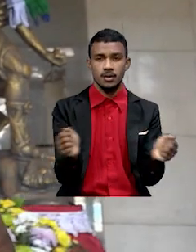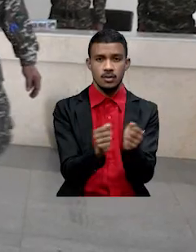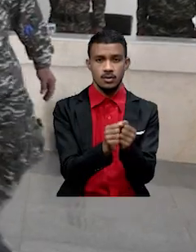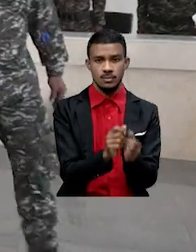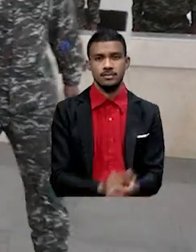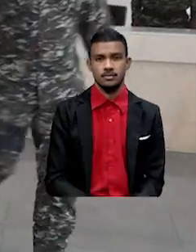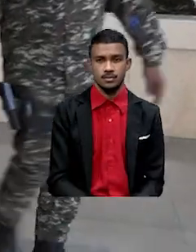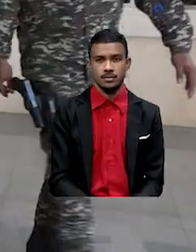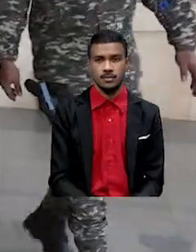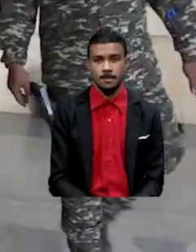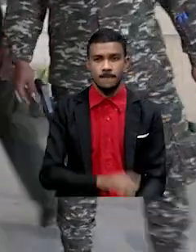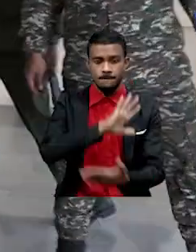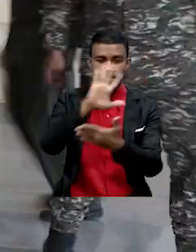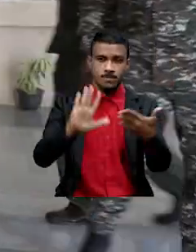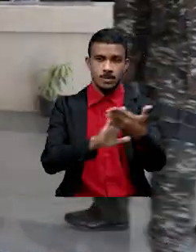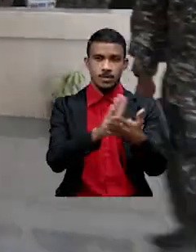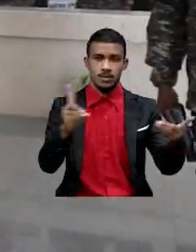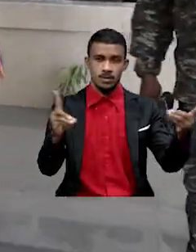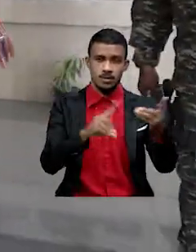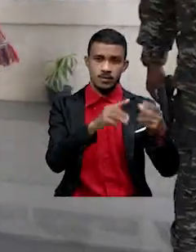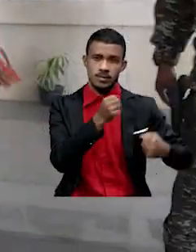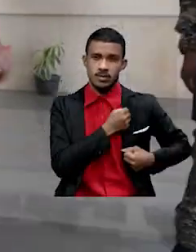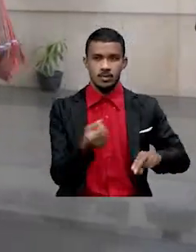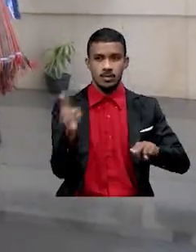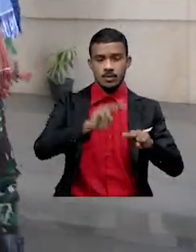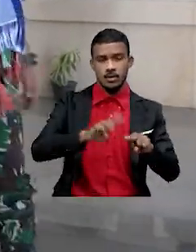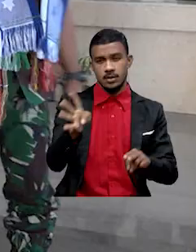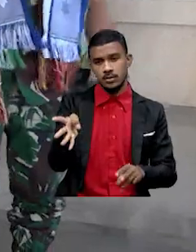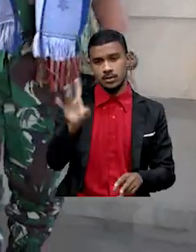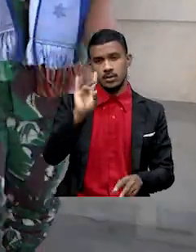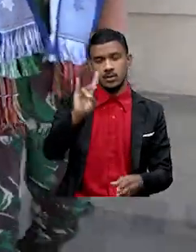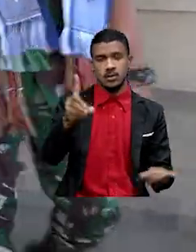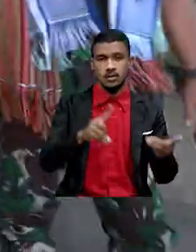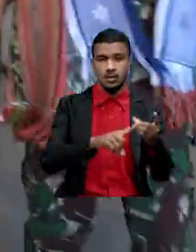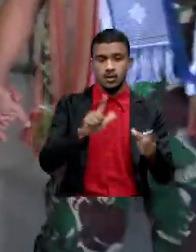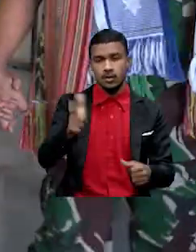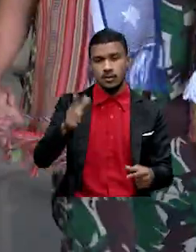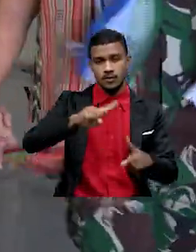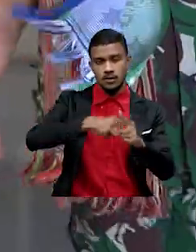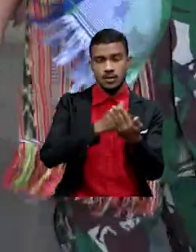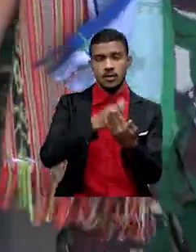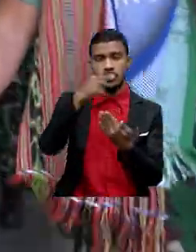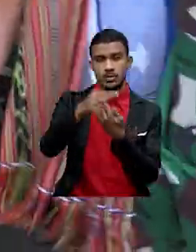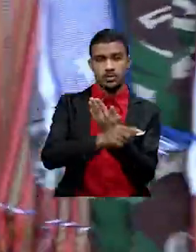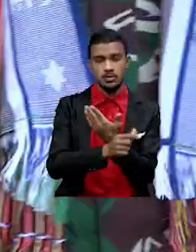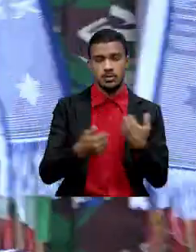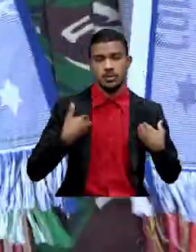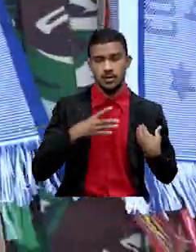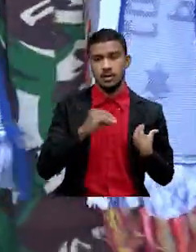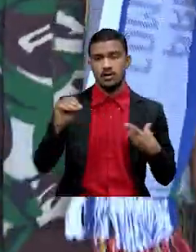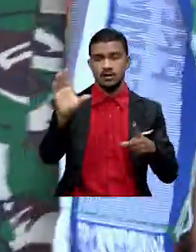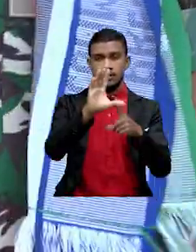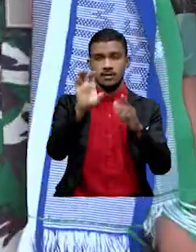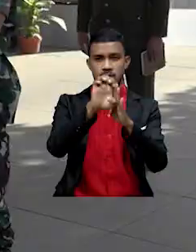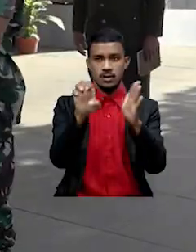tak. Komemorasan Lorong Valentil badal hat nulu resing hitu Lorong Rua nulu fulan Agustina ne no iha oportunidade ne se festar o